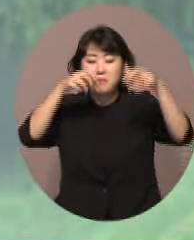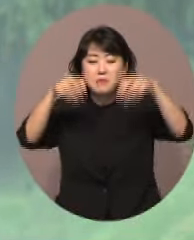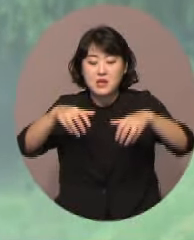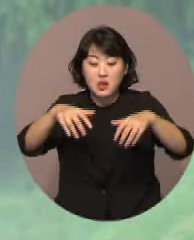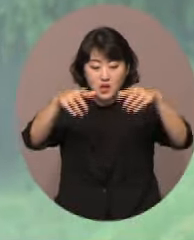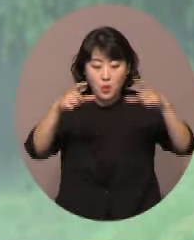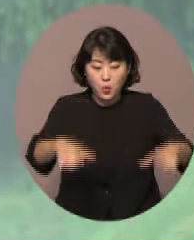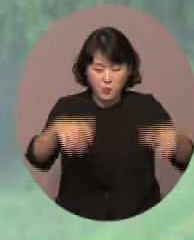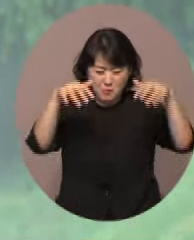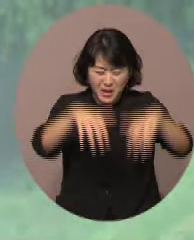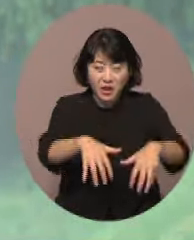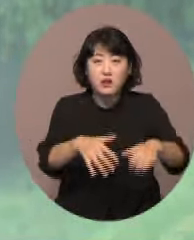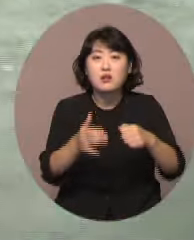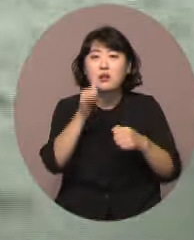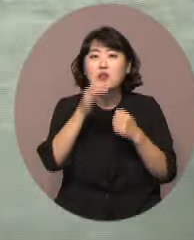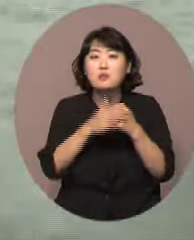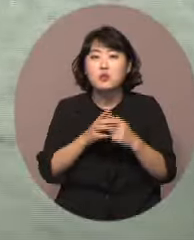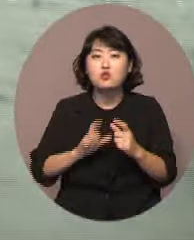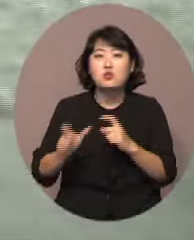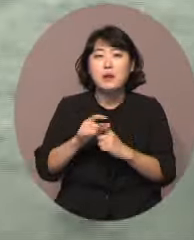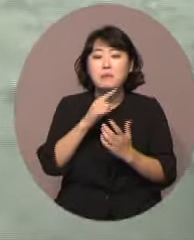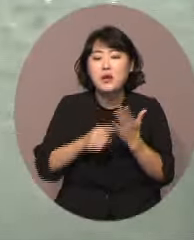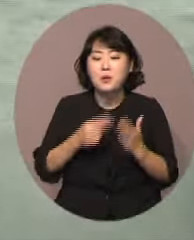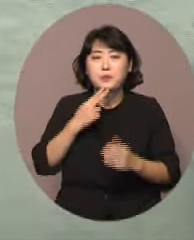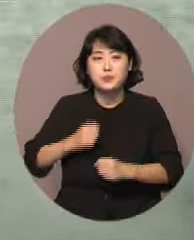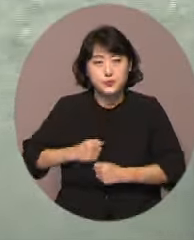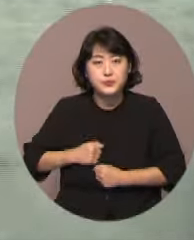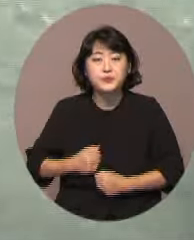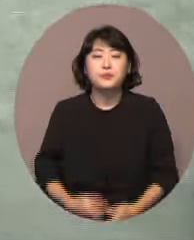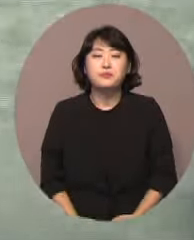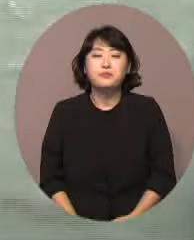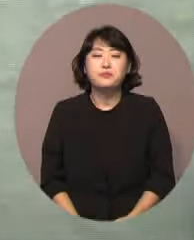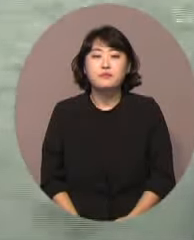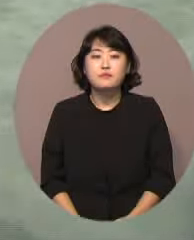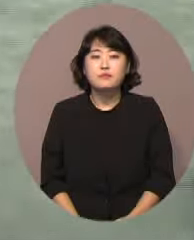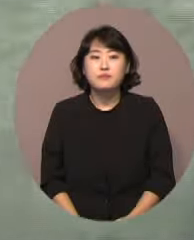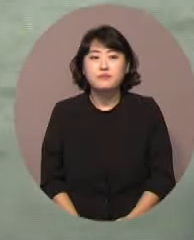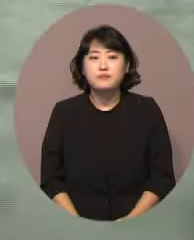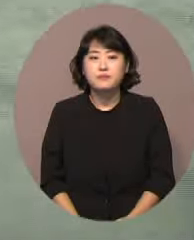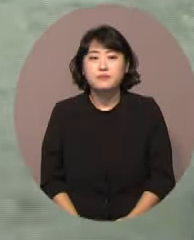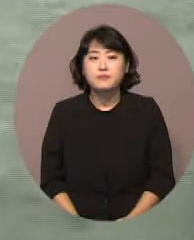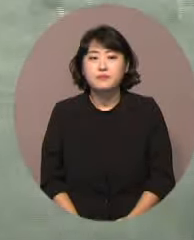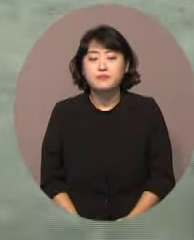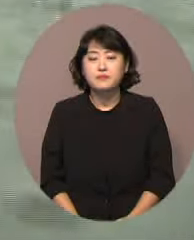예상돼 추가 피해 없도록 주의가 필요합니다. MBC 뉴스 이승섭입니다.